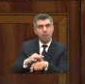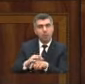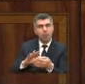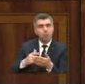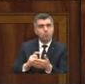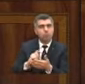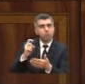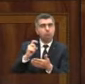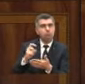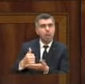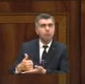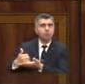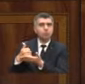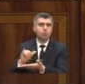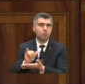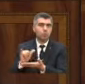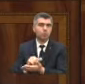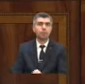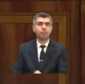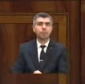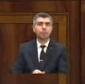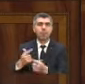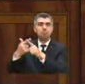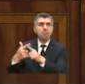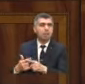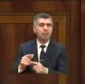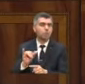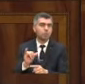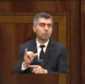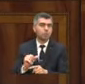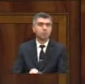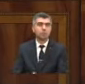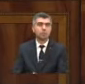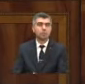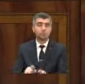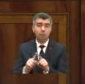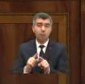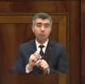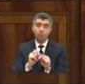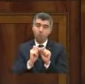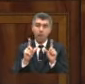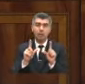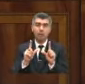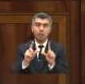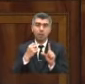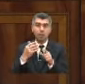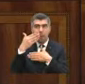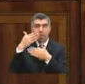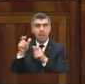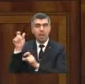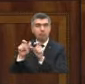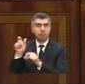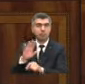نعطيو لهاد الناس ديال الفلوس اللي كيضيع عليهم الشغل؟ منين غتجيبوا هاد الميزانية السيد رئيس الحكومة؟ يجب أن نكون صرحاء مع المغاربة.